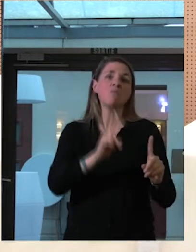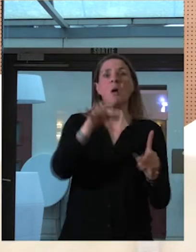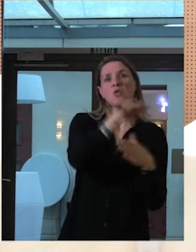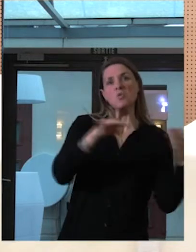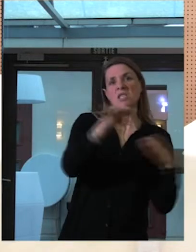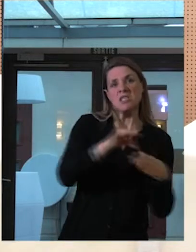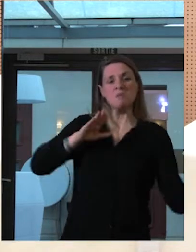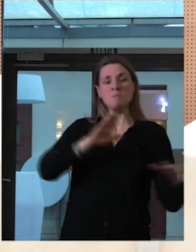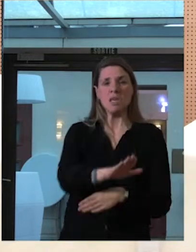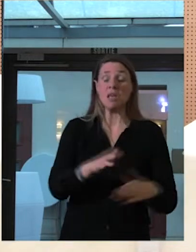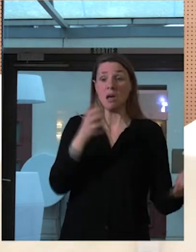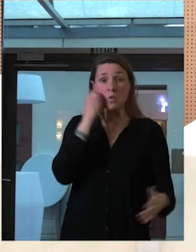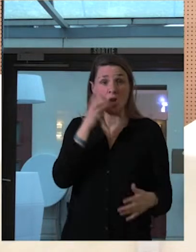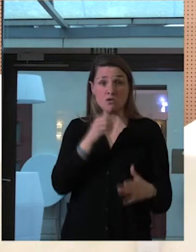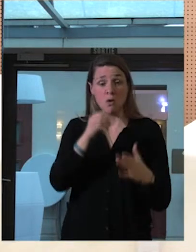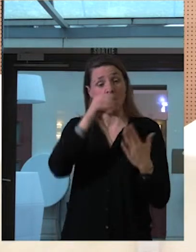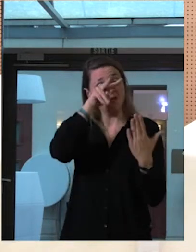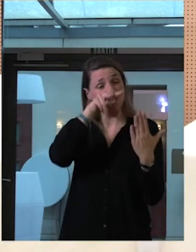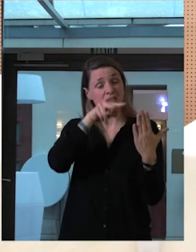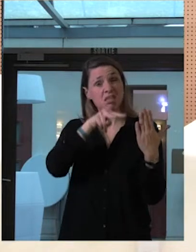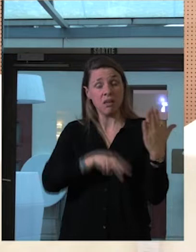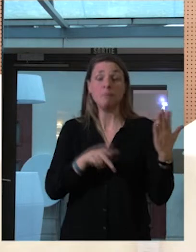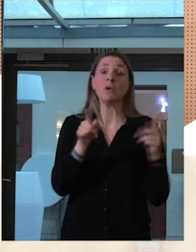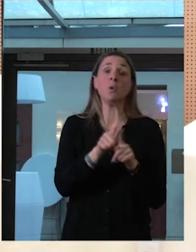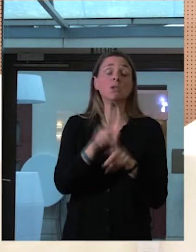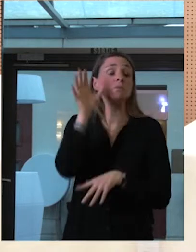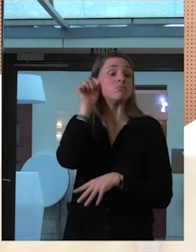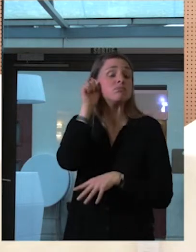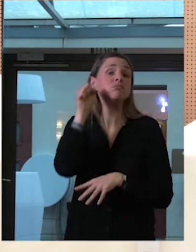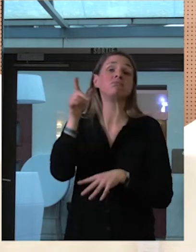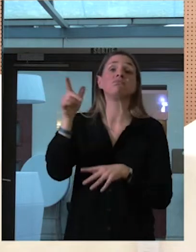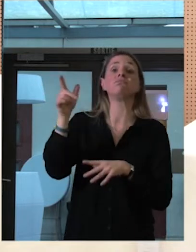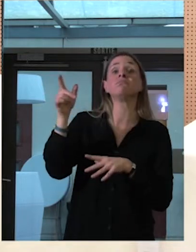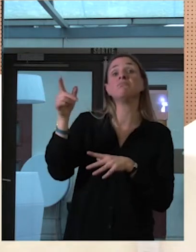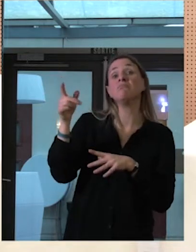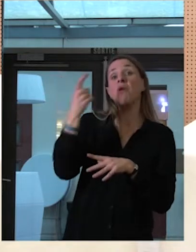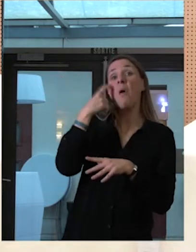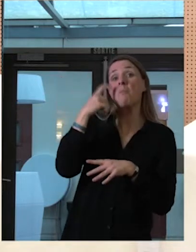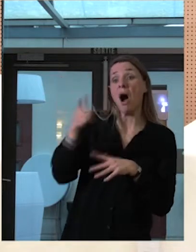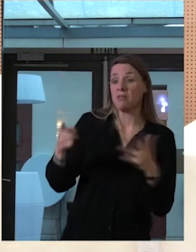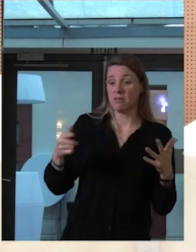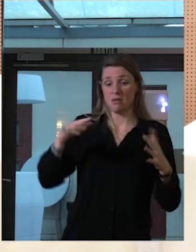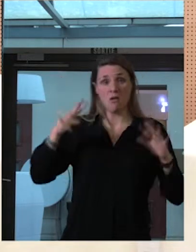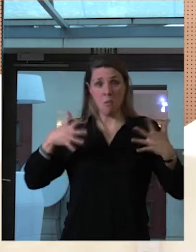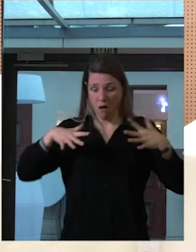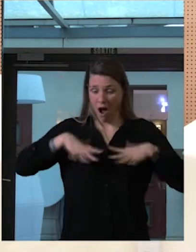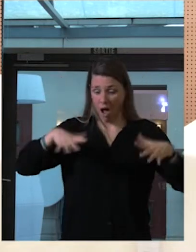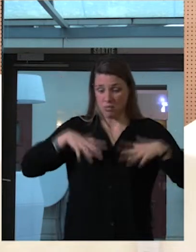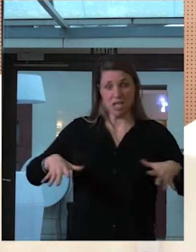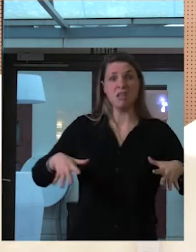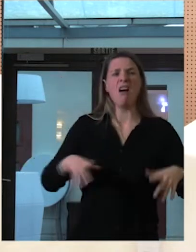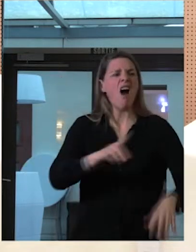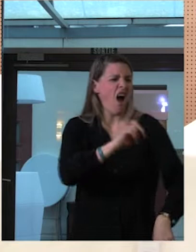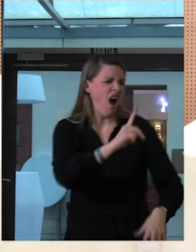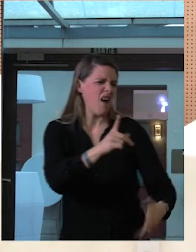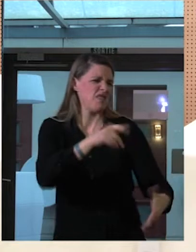jours. Il m'arrive aussi d'entendre des réflexions sur notre façon de nous habiller. C'est un